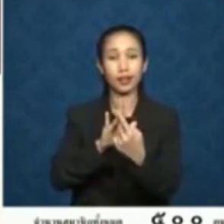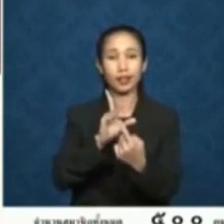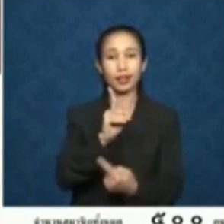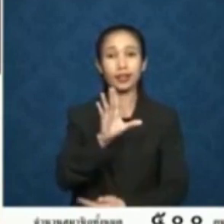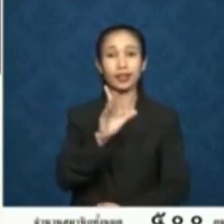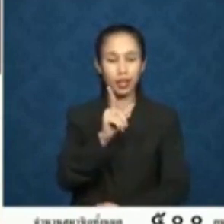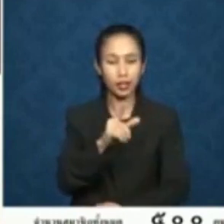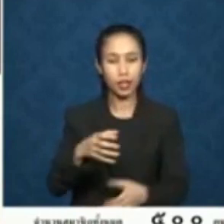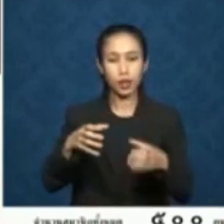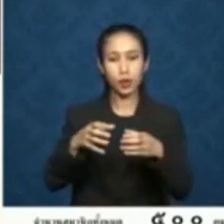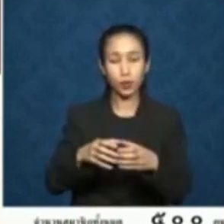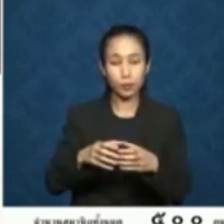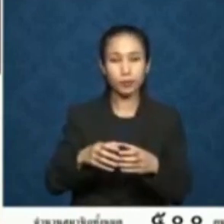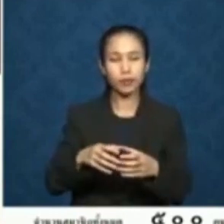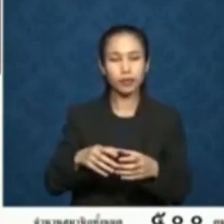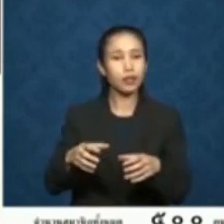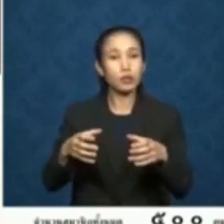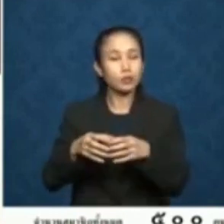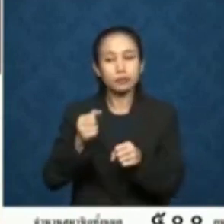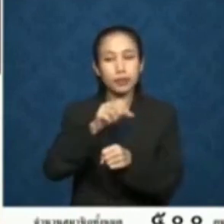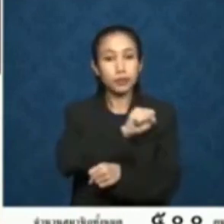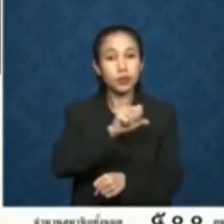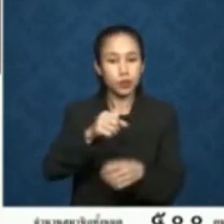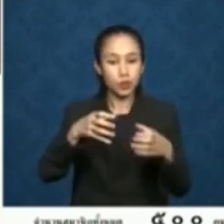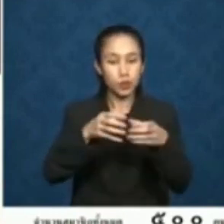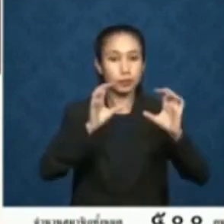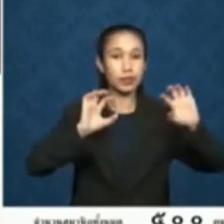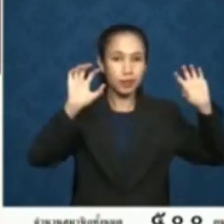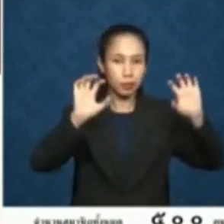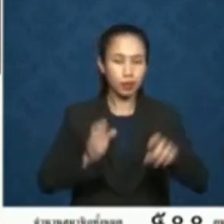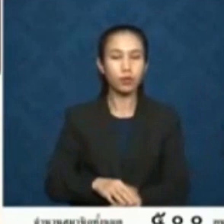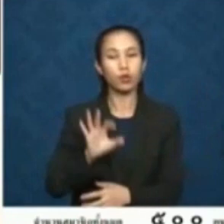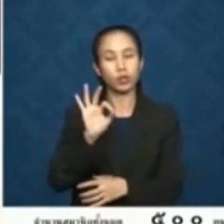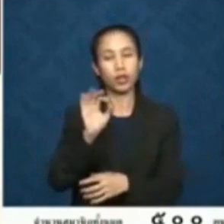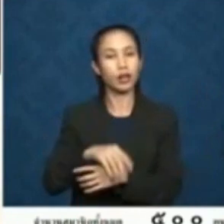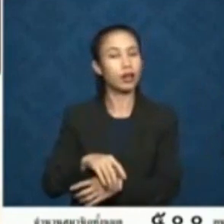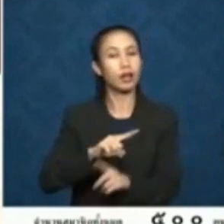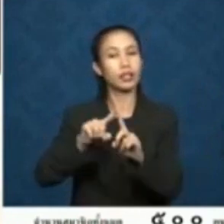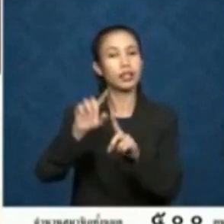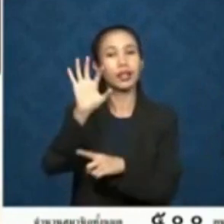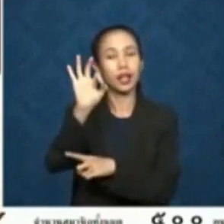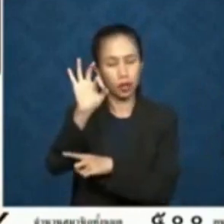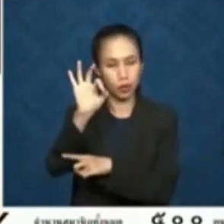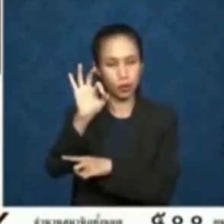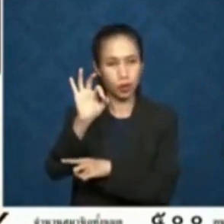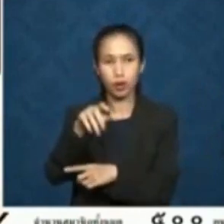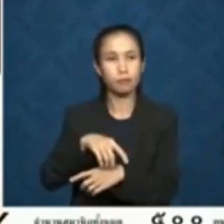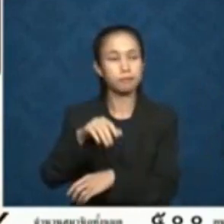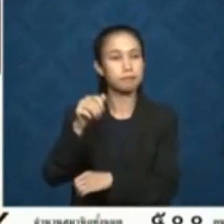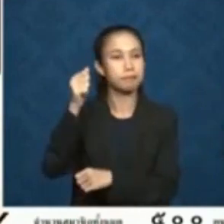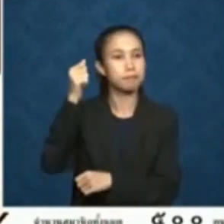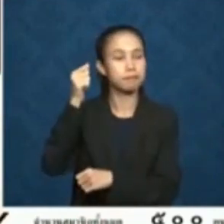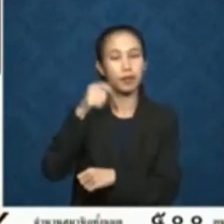วก ็ทางพรรคภูมิใจไทยนะครับแล้วก็ท่านประยุทธ์นะครับ ครับท่านประธานทั้งนั้นผมประท้วงทั้งข้อ9ให้ท่านควบคุมการประชุม